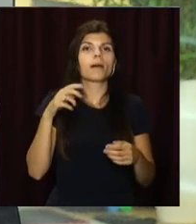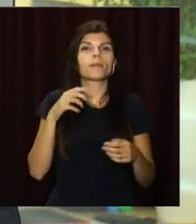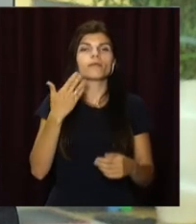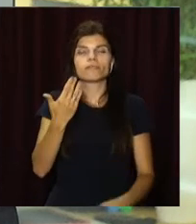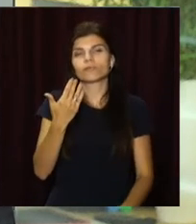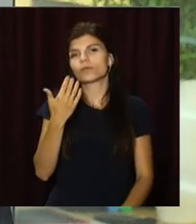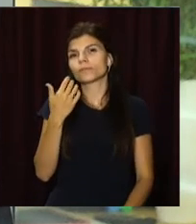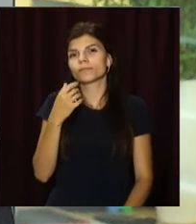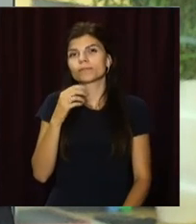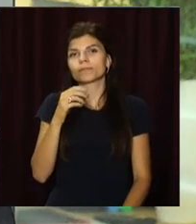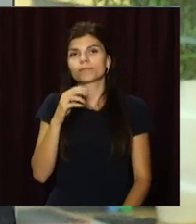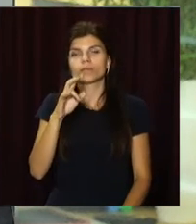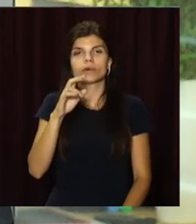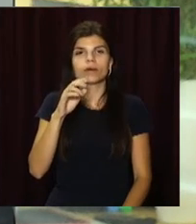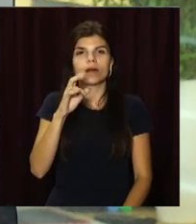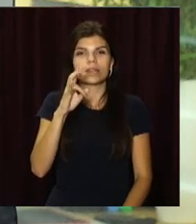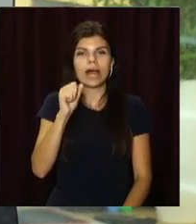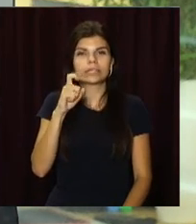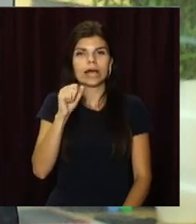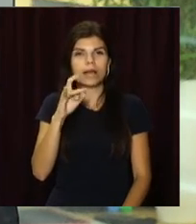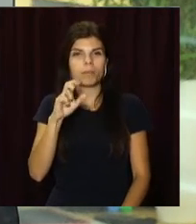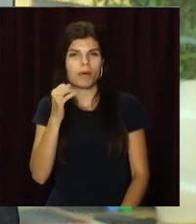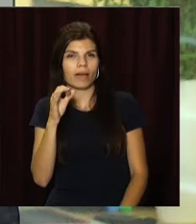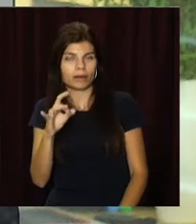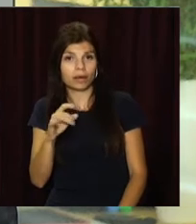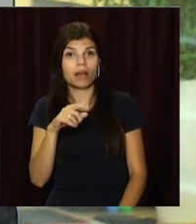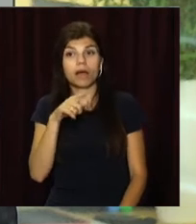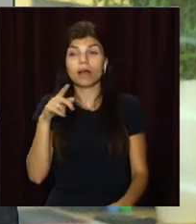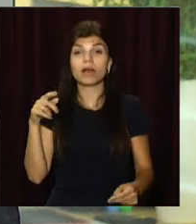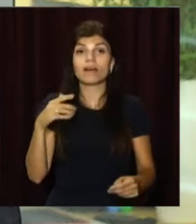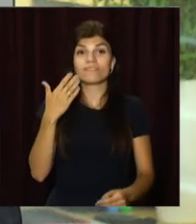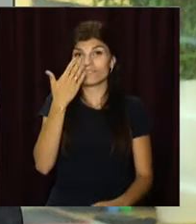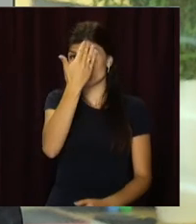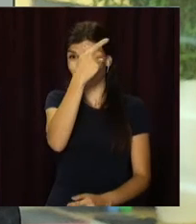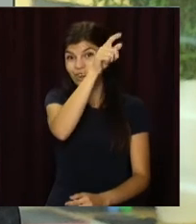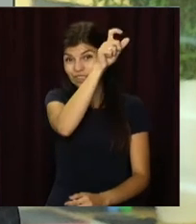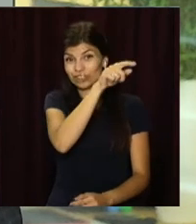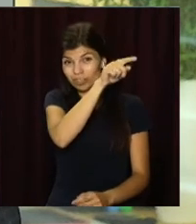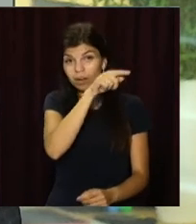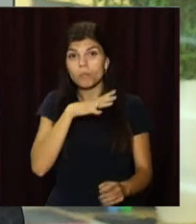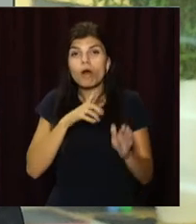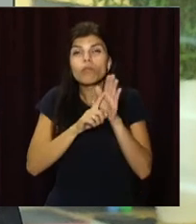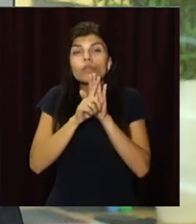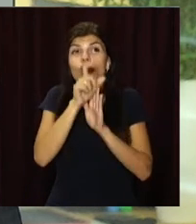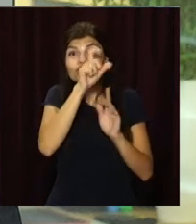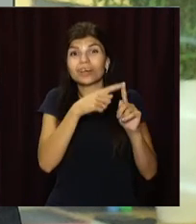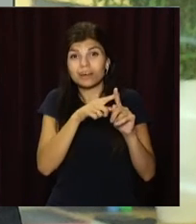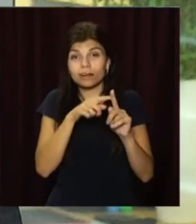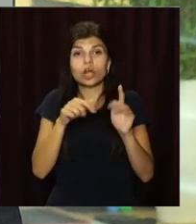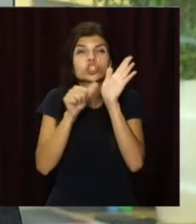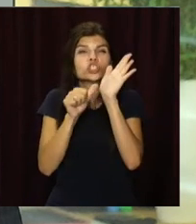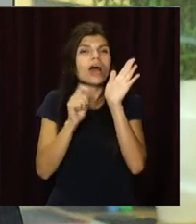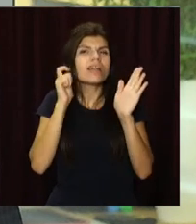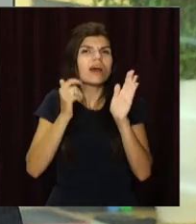республіки Нурсултана Назарбаєва. Бо саме у Кам'янському лідер казахського народу розпочинав свій трудовий шлях. 60 років тому